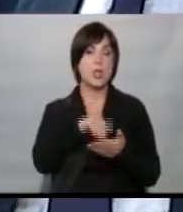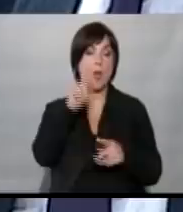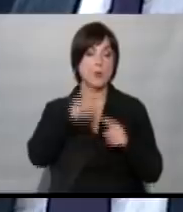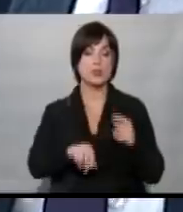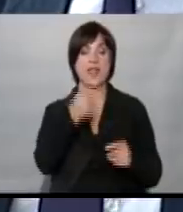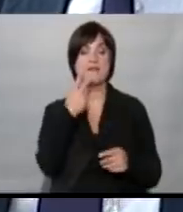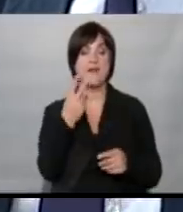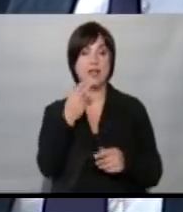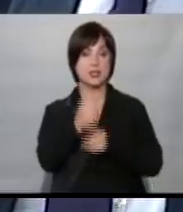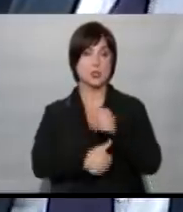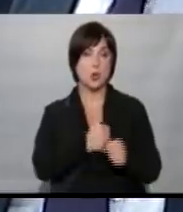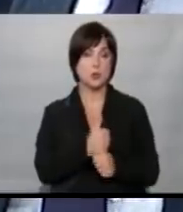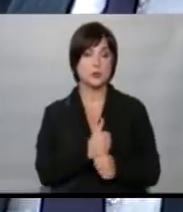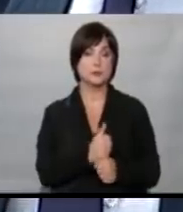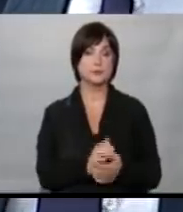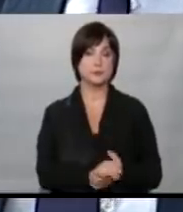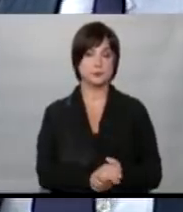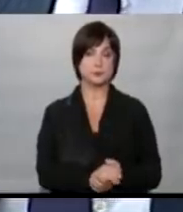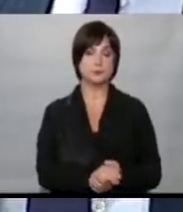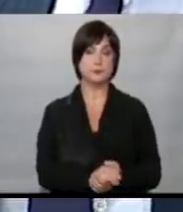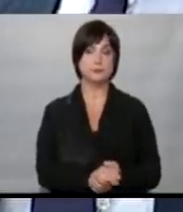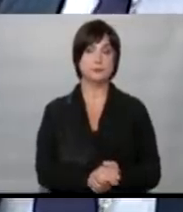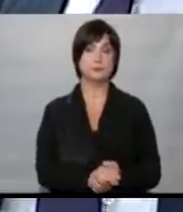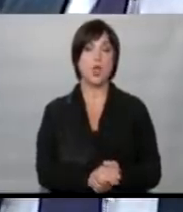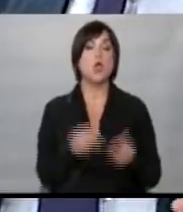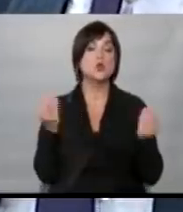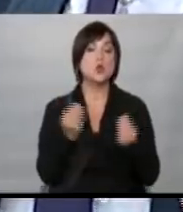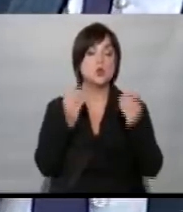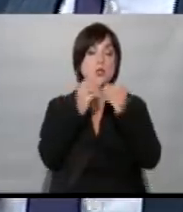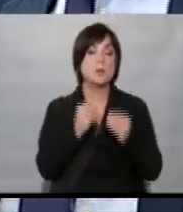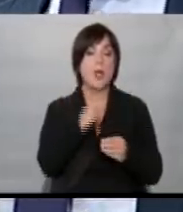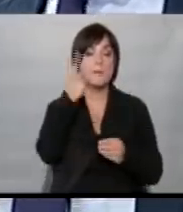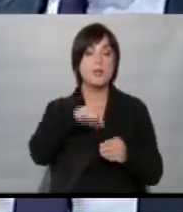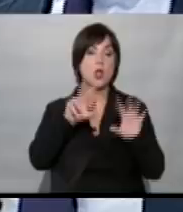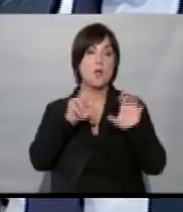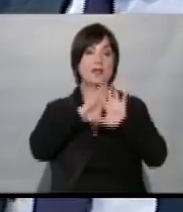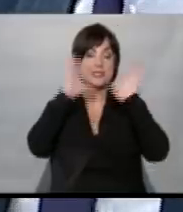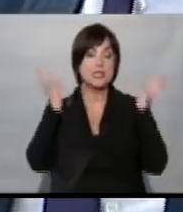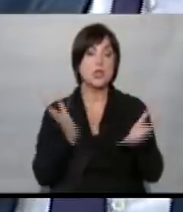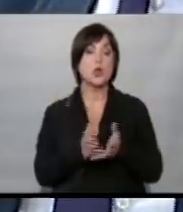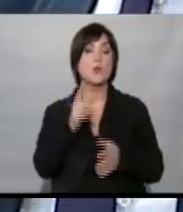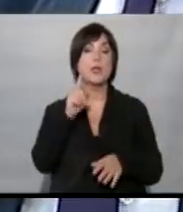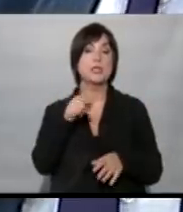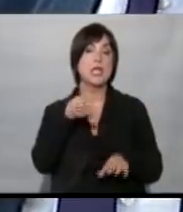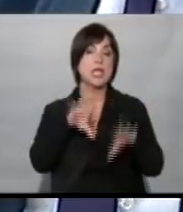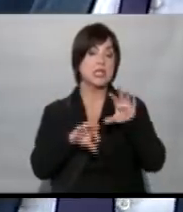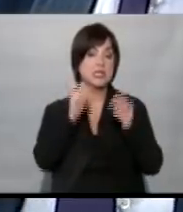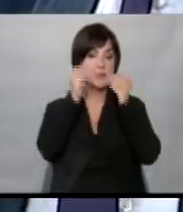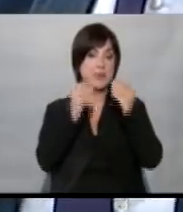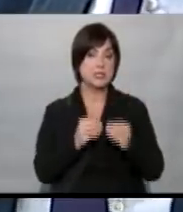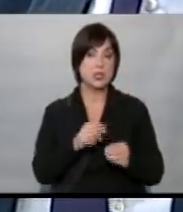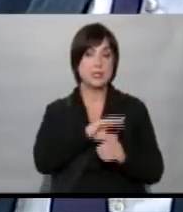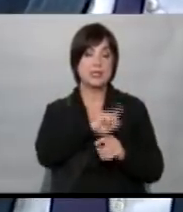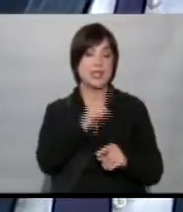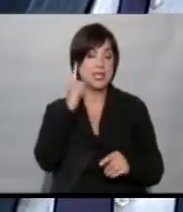години, толку излегуваат на избори. Мислам, зошто погледнете ги 1 милион и 800. Па тоа е целокупниот избирачки список, тоа не значи дека секој што е на список